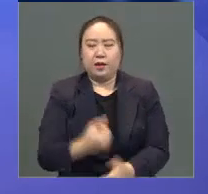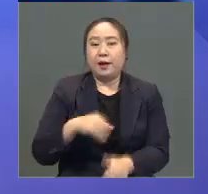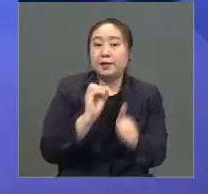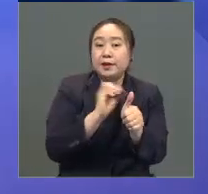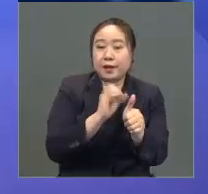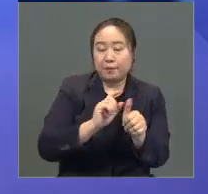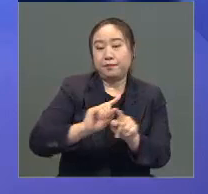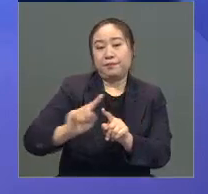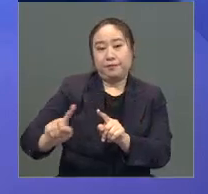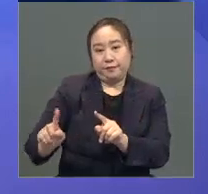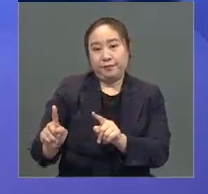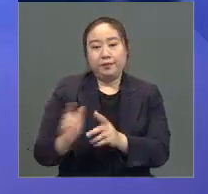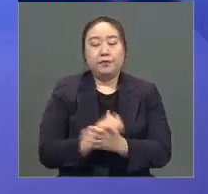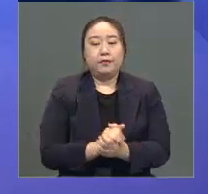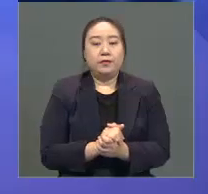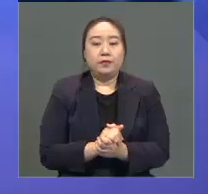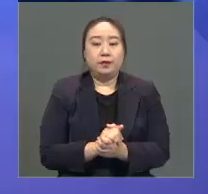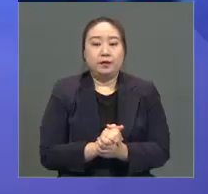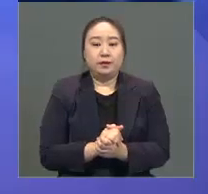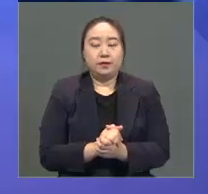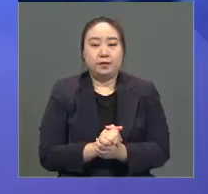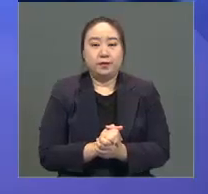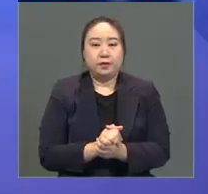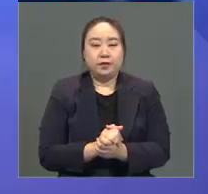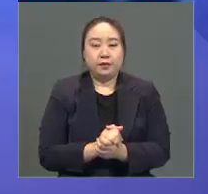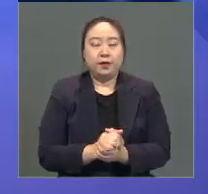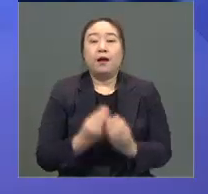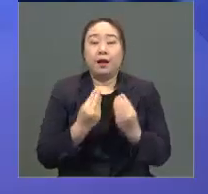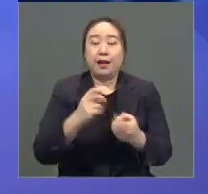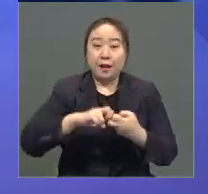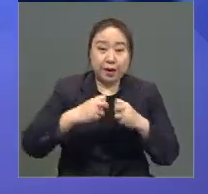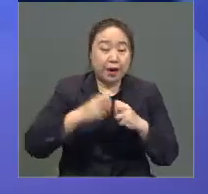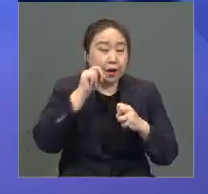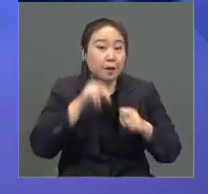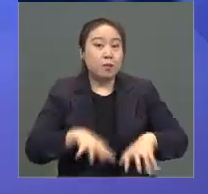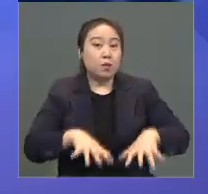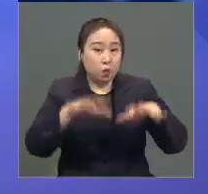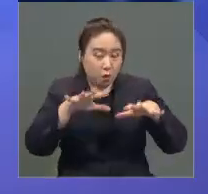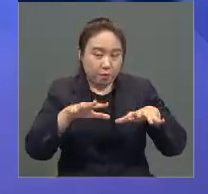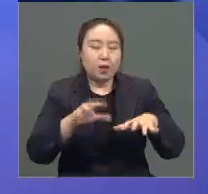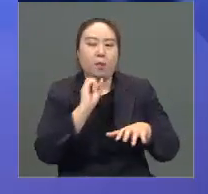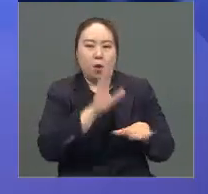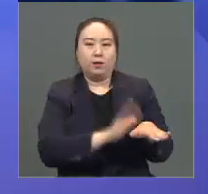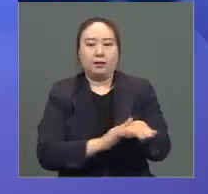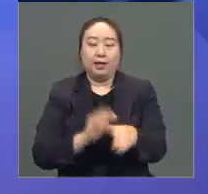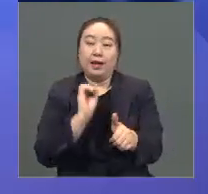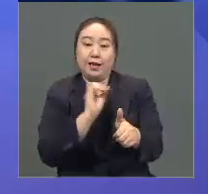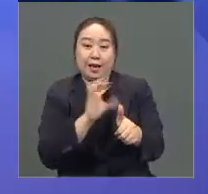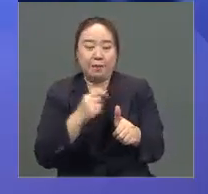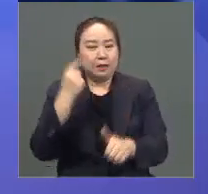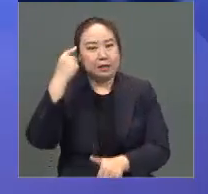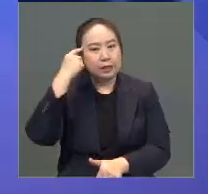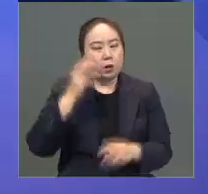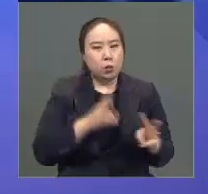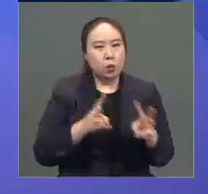คำแนะนำนะคะสำหรับผู้ที่ประสบอุทกภัยน้ำท่วมนะคะบอกว่าต้องหาวิ